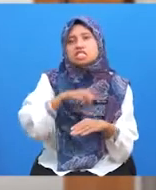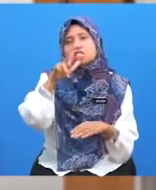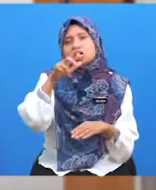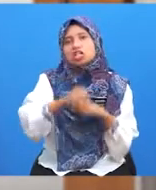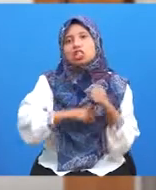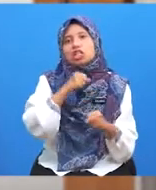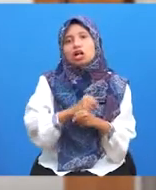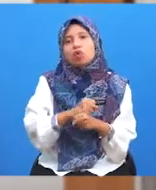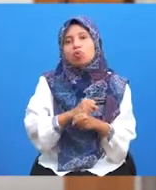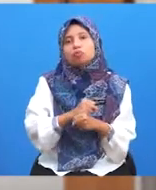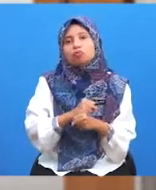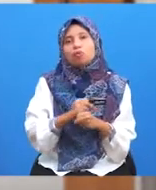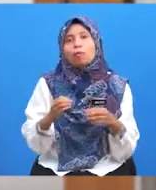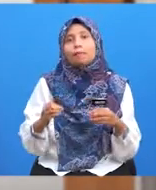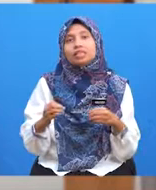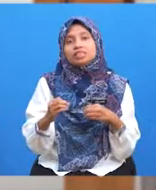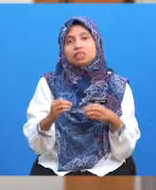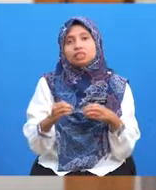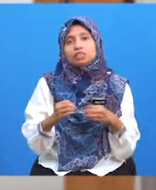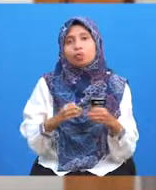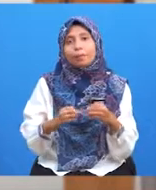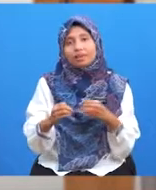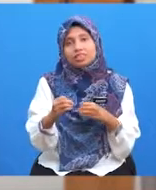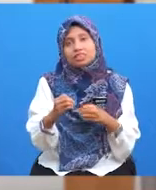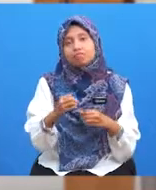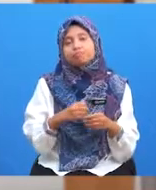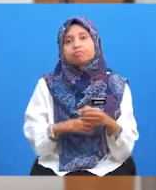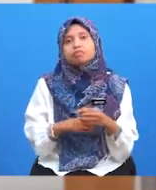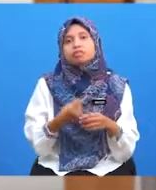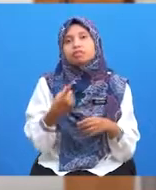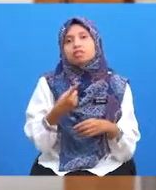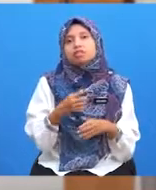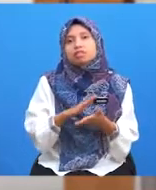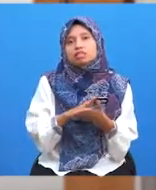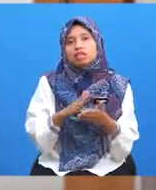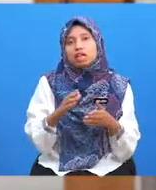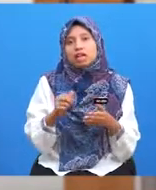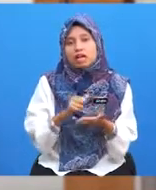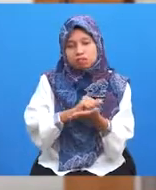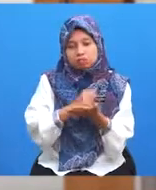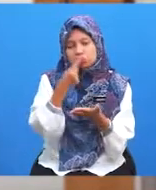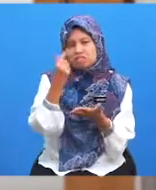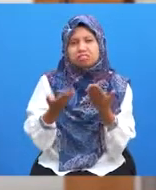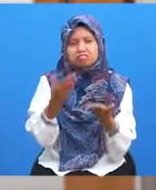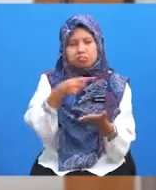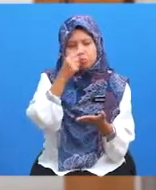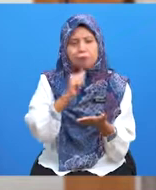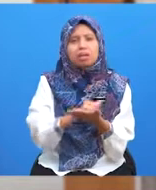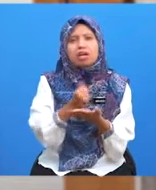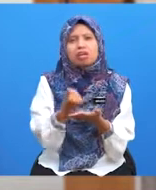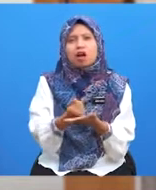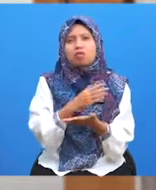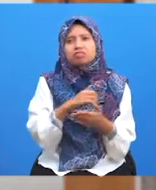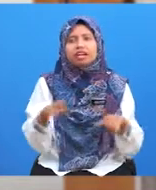oleh faktor pengurusan keuangan dan pengurusan account atau simpan kir kir